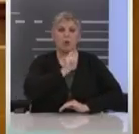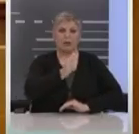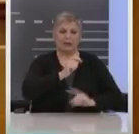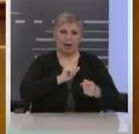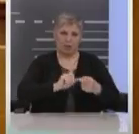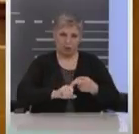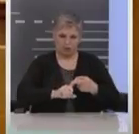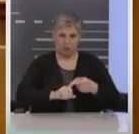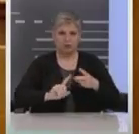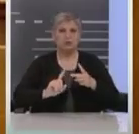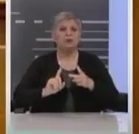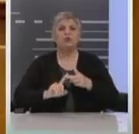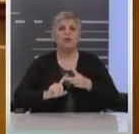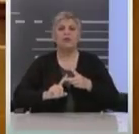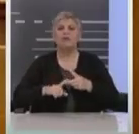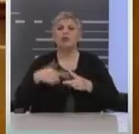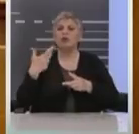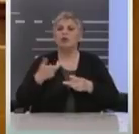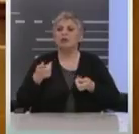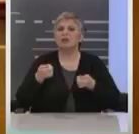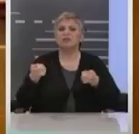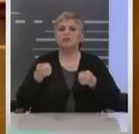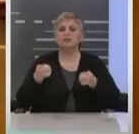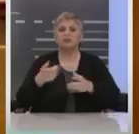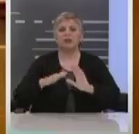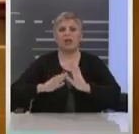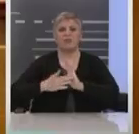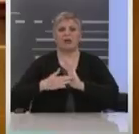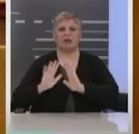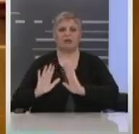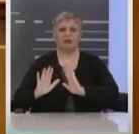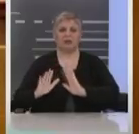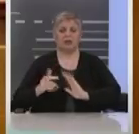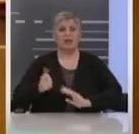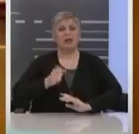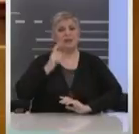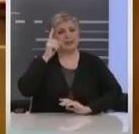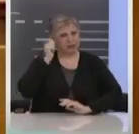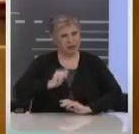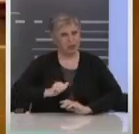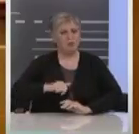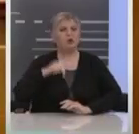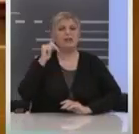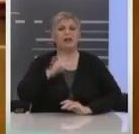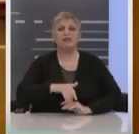θέμα, καθότι όλοι γνωρίζουμε ότι τα έργα αυτά, τα απαραίτητα έργα, δεν είναι έργα